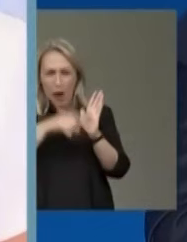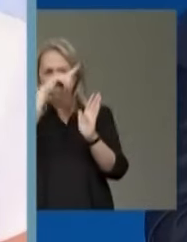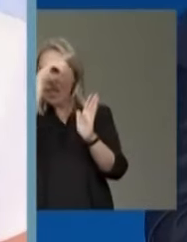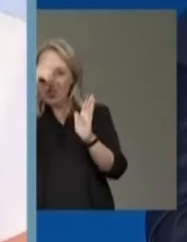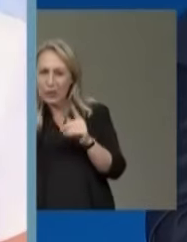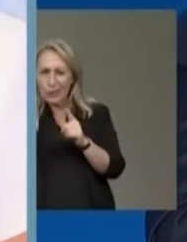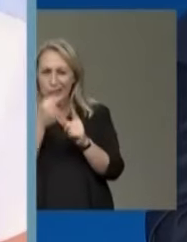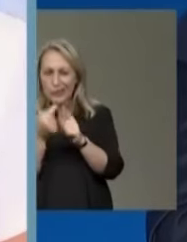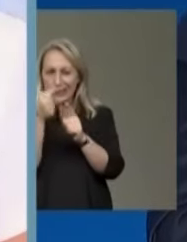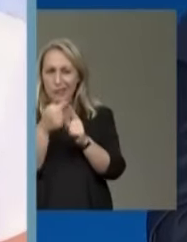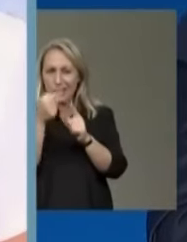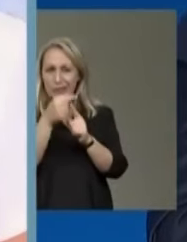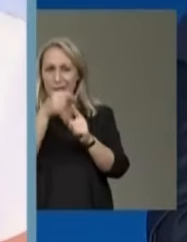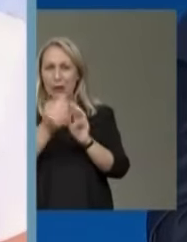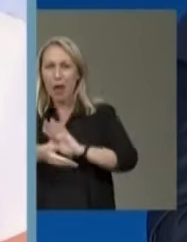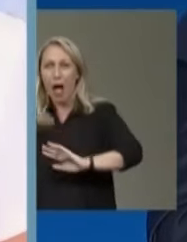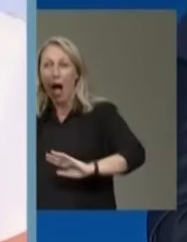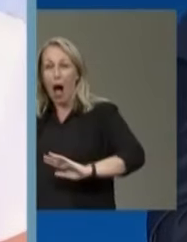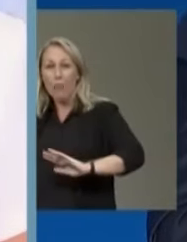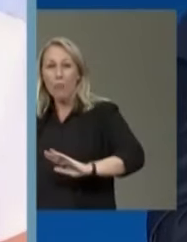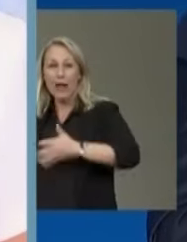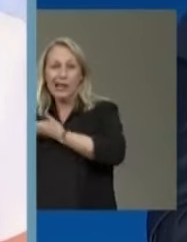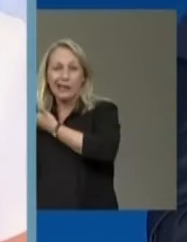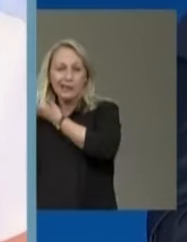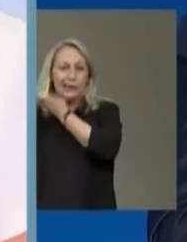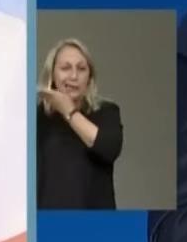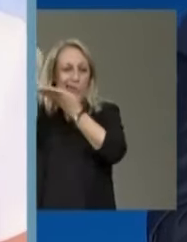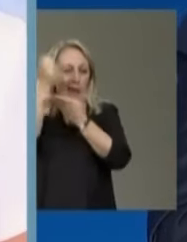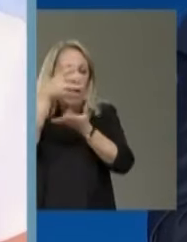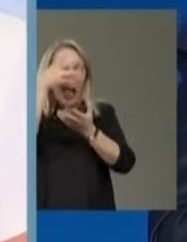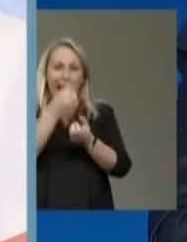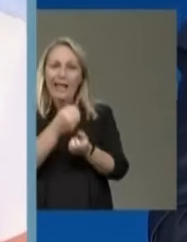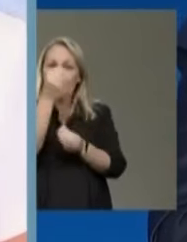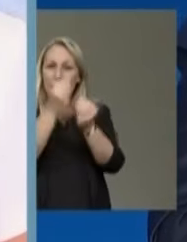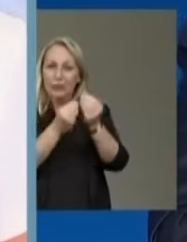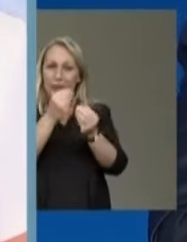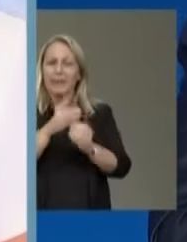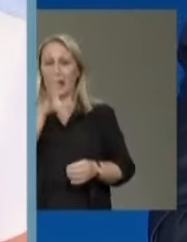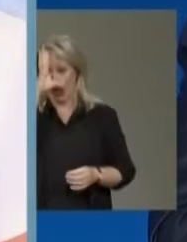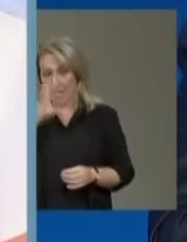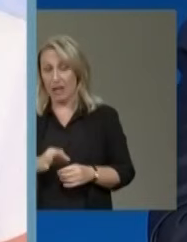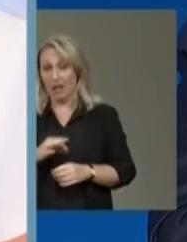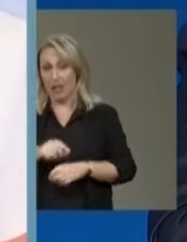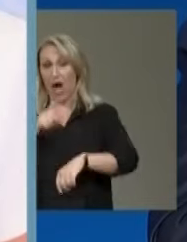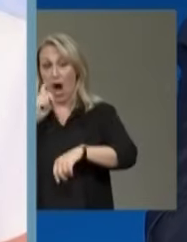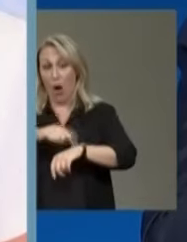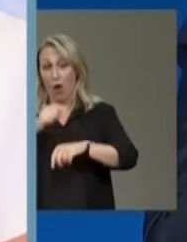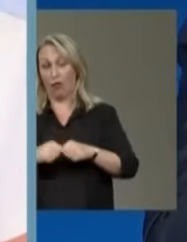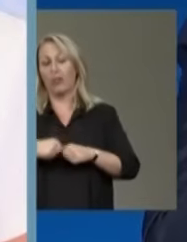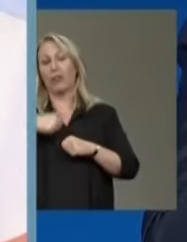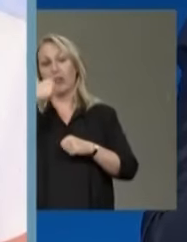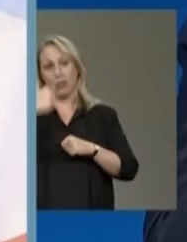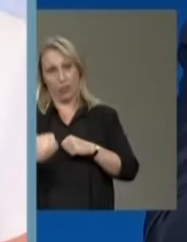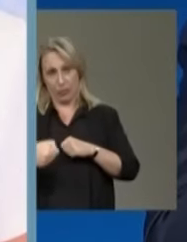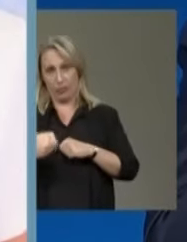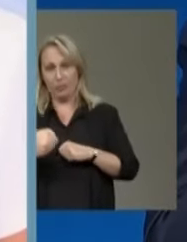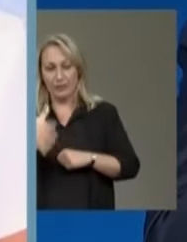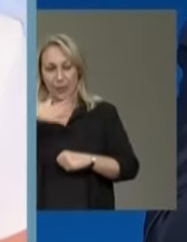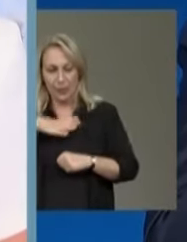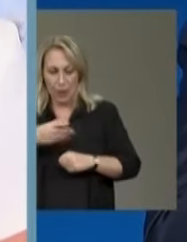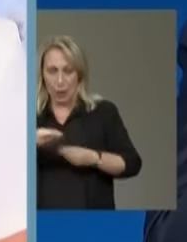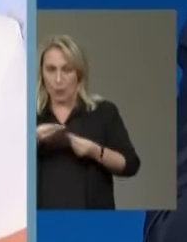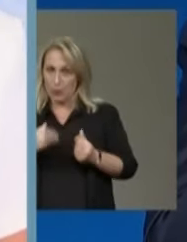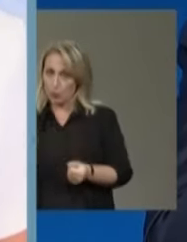και τα όσα συμβαίνουν στο ΣΥΡΙΖΑ ότι μάλλον βρίσκεται σε μια κατάσταση πολιτικής αφασίας, δίνοντας έτσι και το στίγμα που επικρατεί αυτή